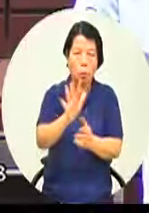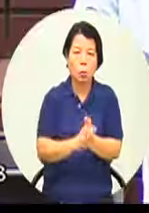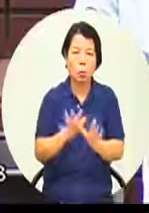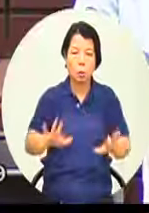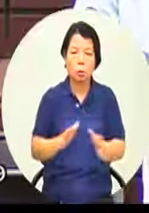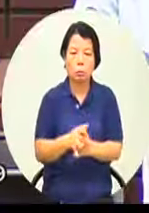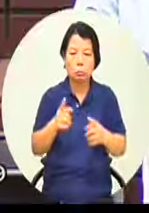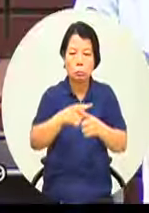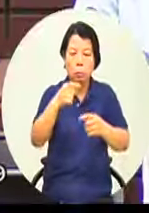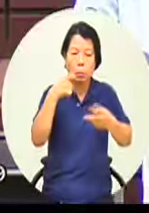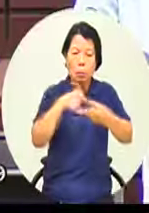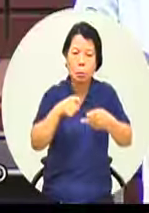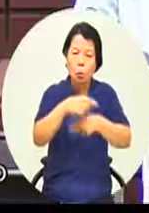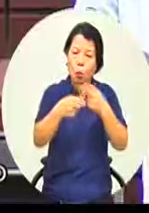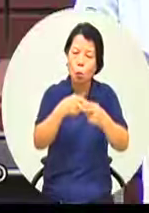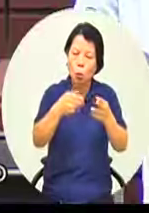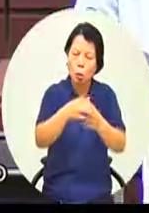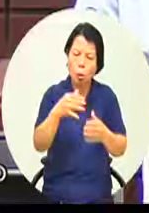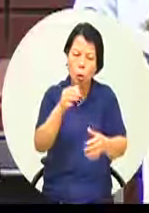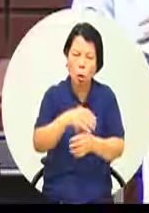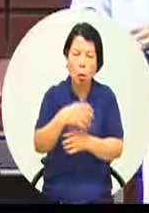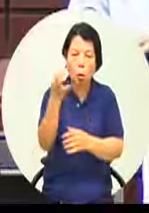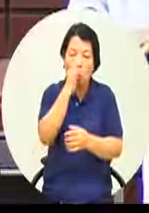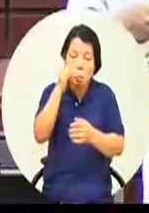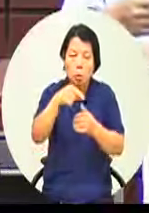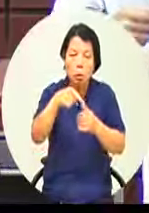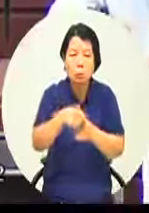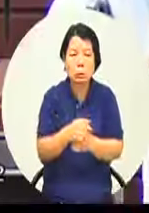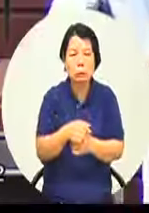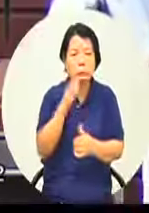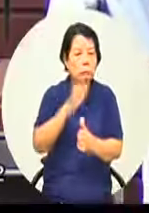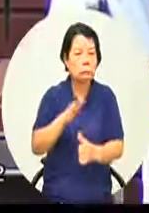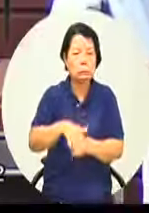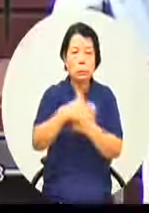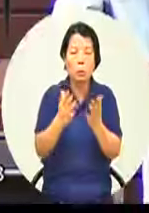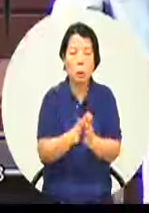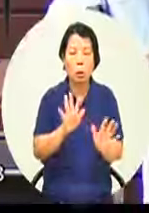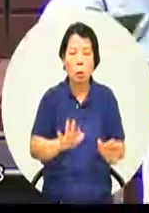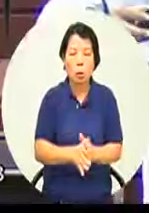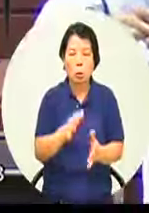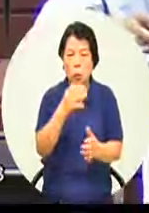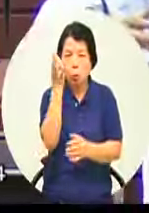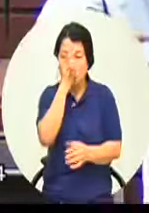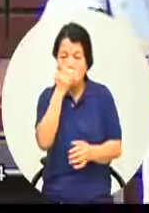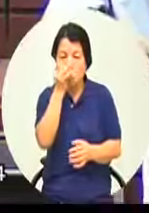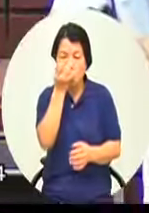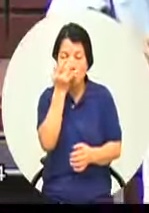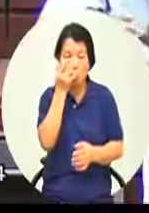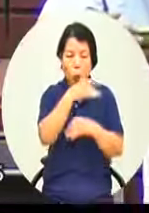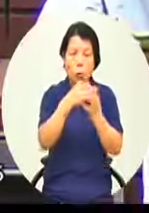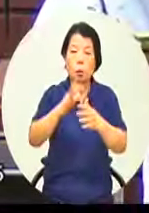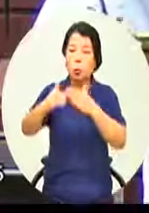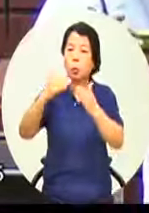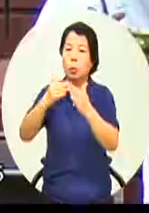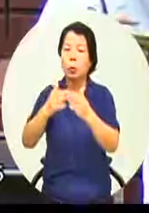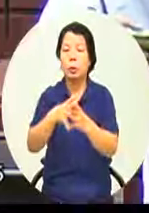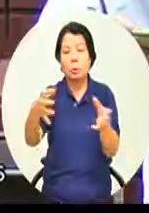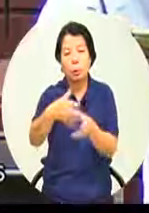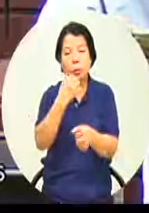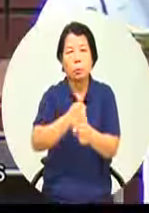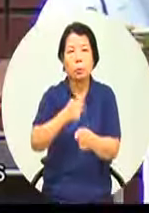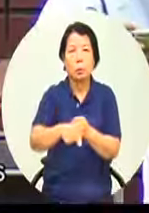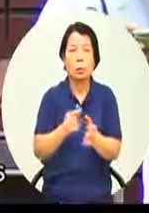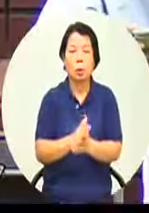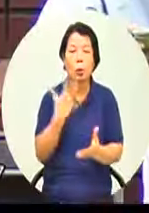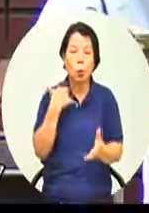人工，我们怎么跟学校来合作 APP， 我们找不到这个思维，大家说肥料的那个一个释放